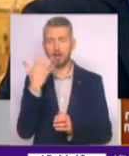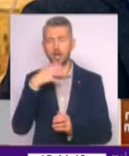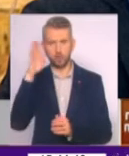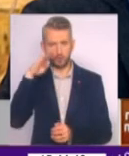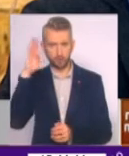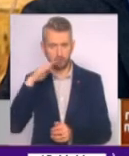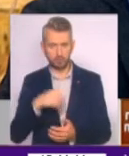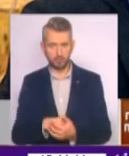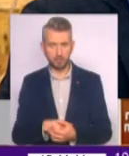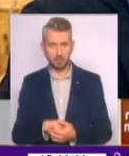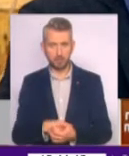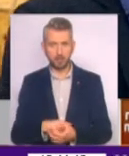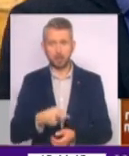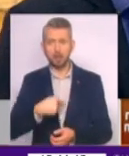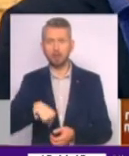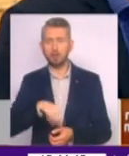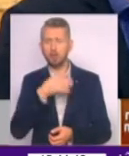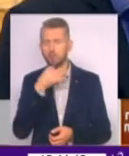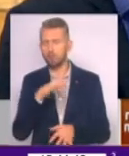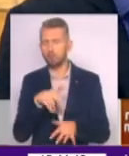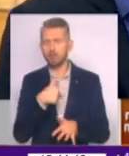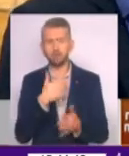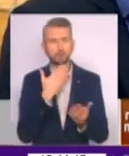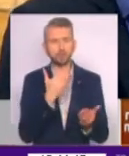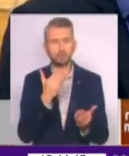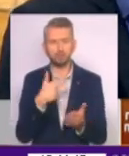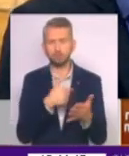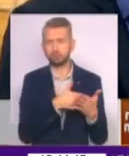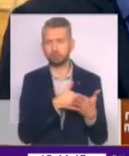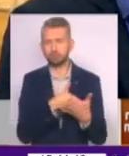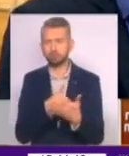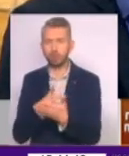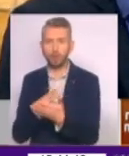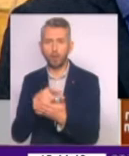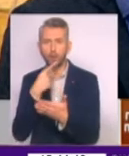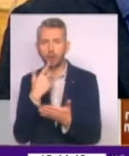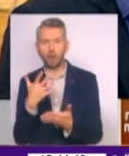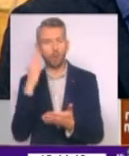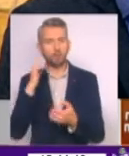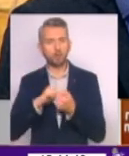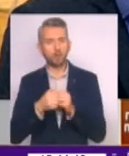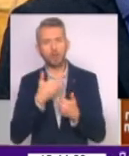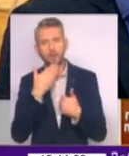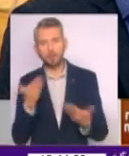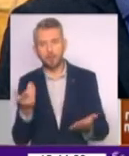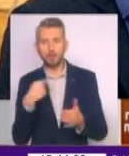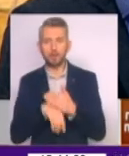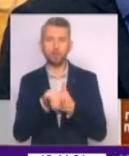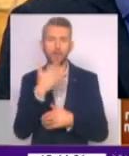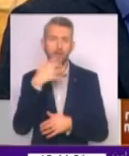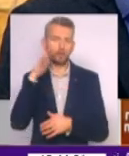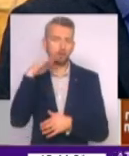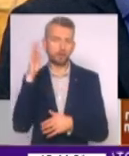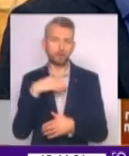води. І нам, куди ми не зверталися, нам кажуть, немає вугля, значить у вас гарячої